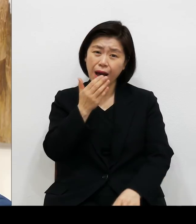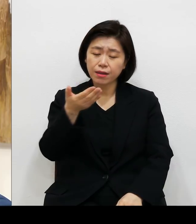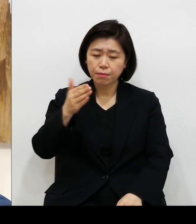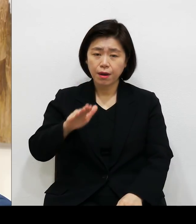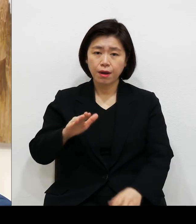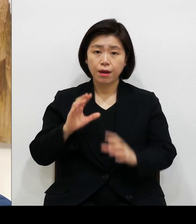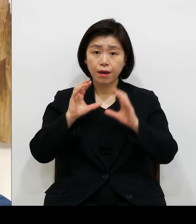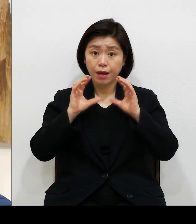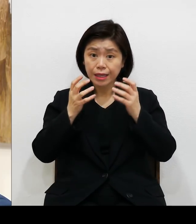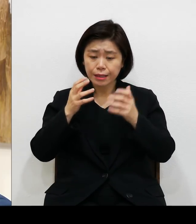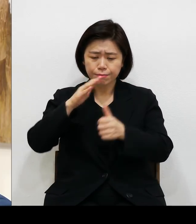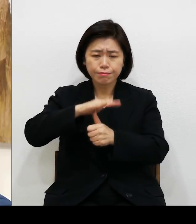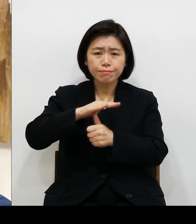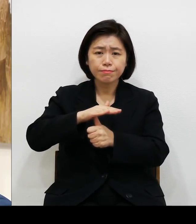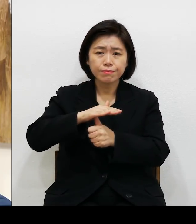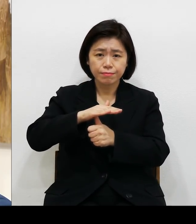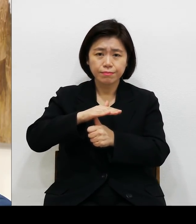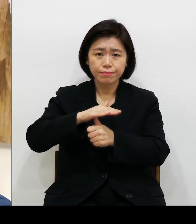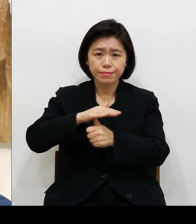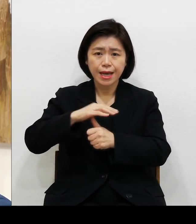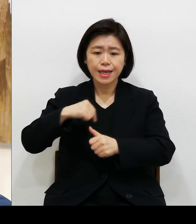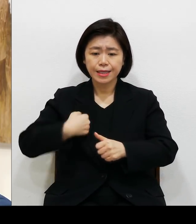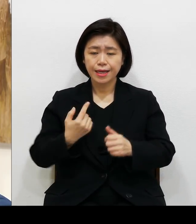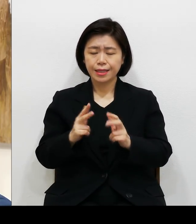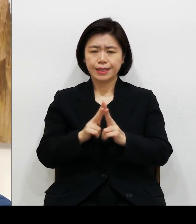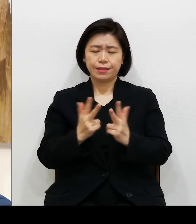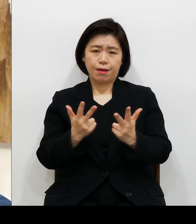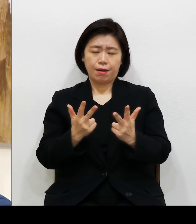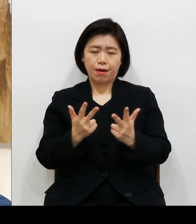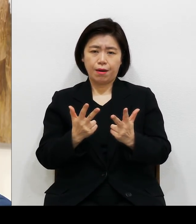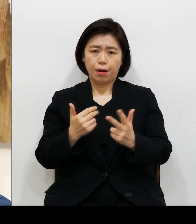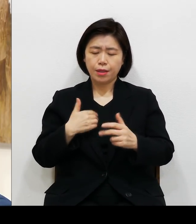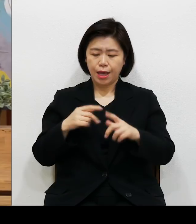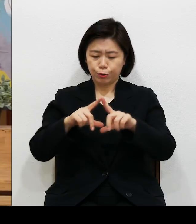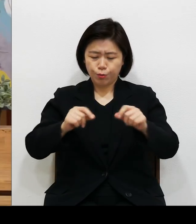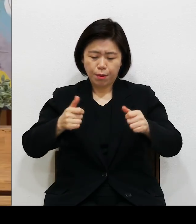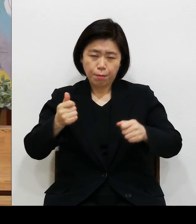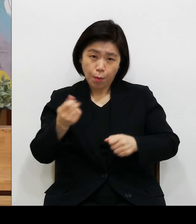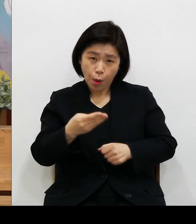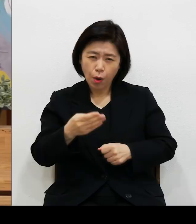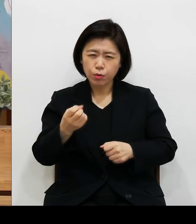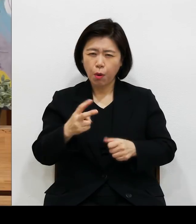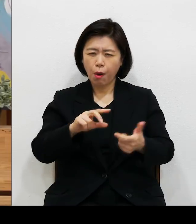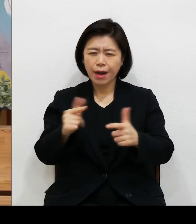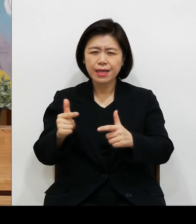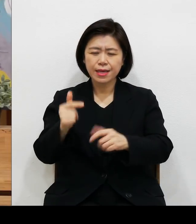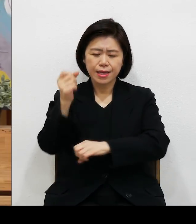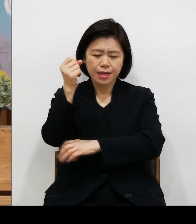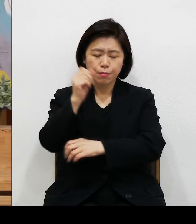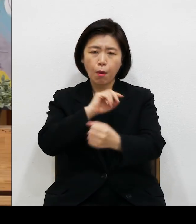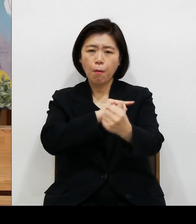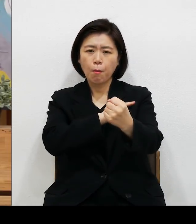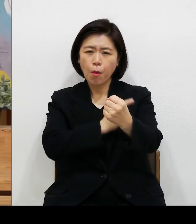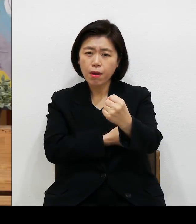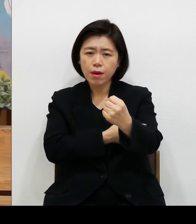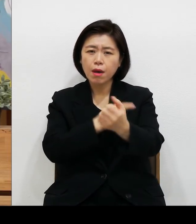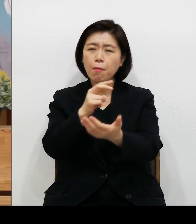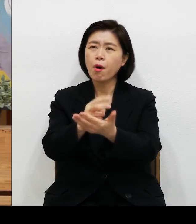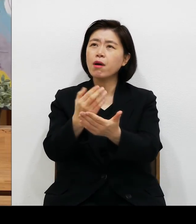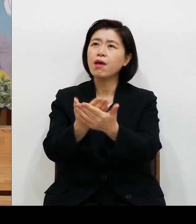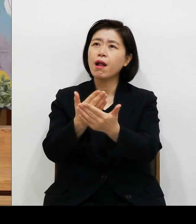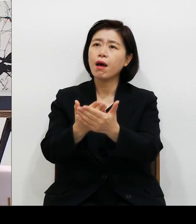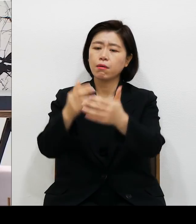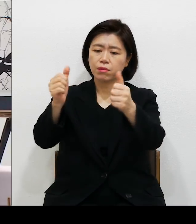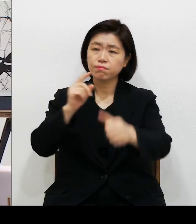그 갓난아기가 소송을 통해서 자신의 그 주민번호와 뭐 기본권 이거를 얻어야 되는 거죠.